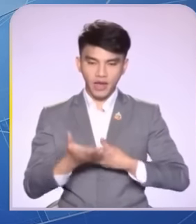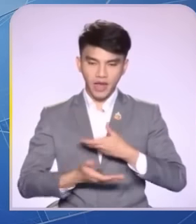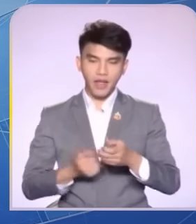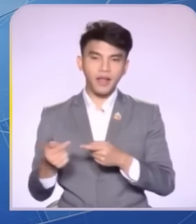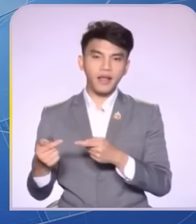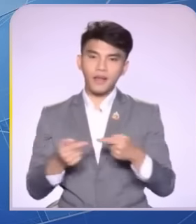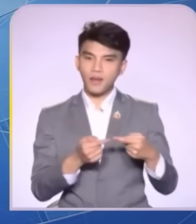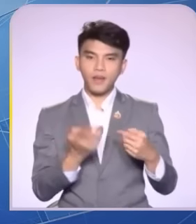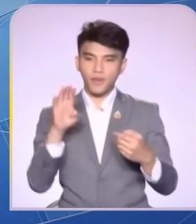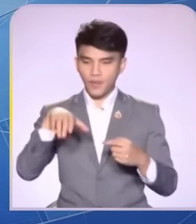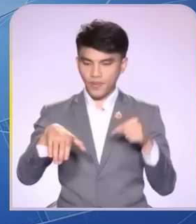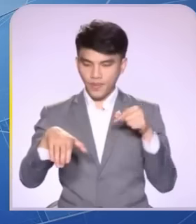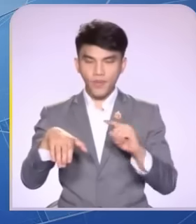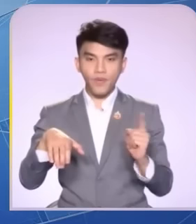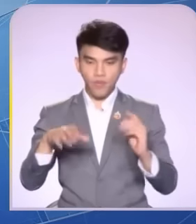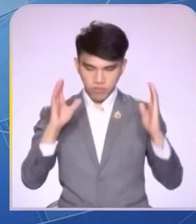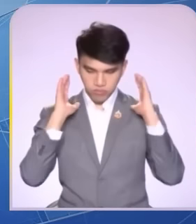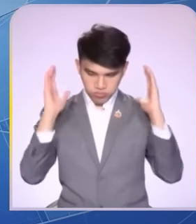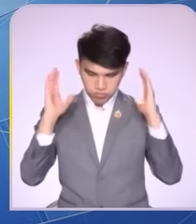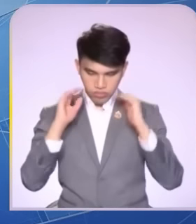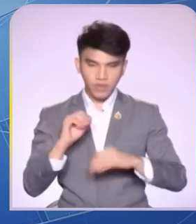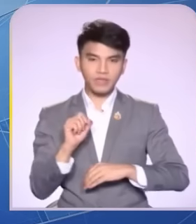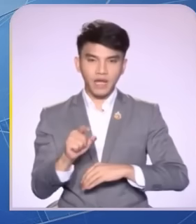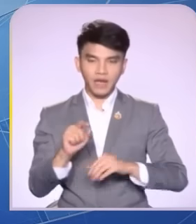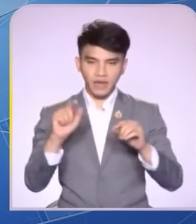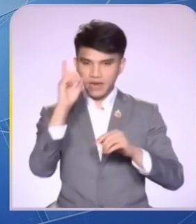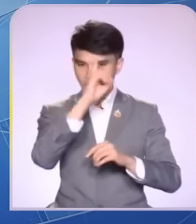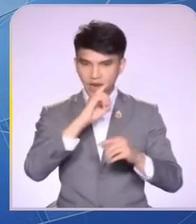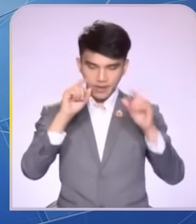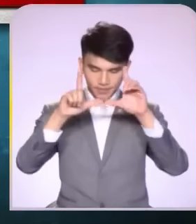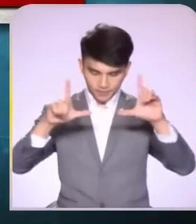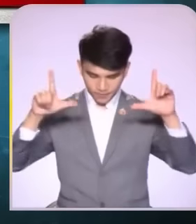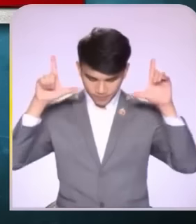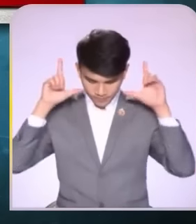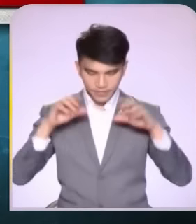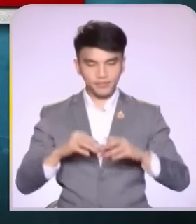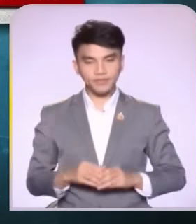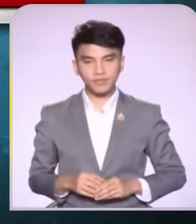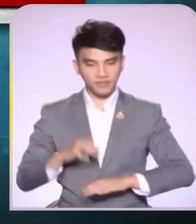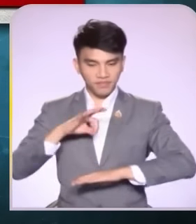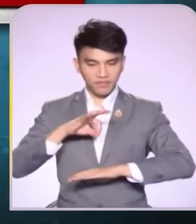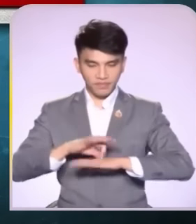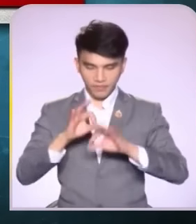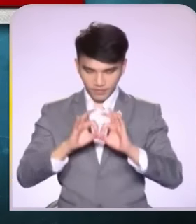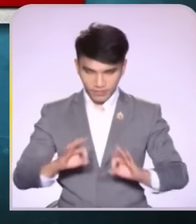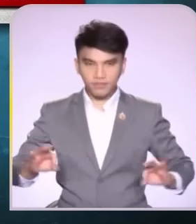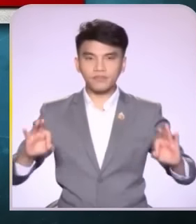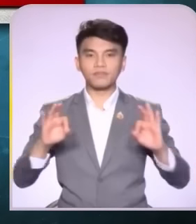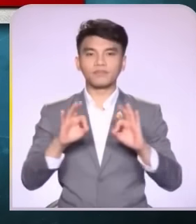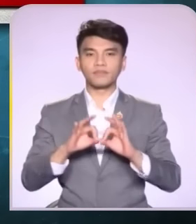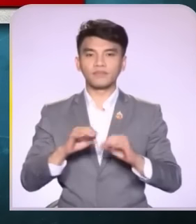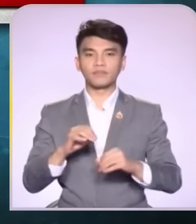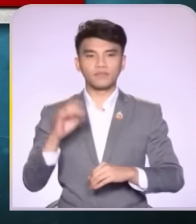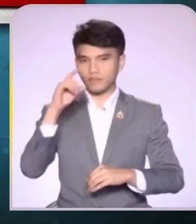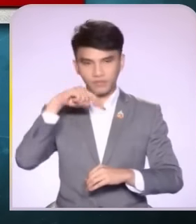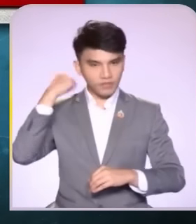ต่อบริษัทดังกล่าวมีการโฆษณาด้วยการจ้างดาราชื่อดังเป็นพรีเซนเตอร์แถมมีตำแหน่งใหญ่ในบริษัทด้วยนะครับไม่ว่าจะเป็